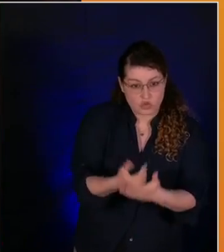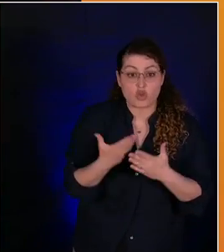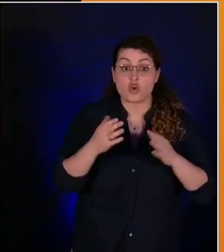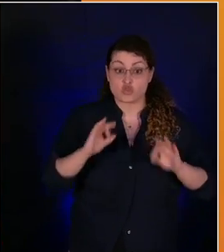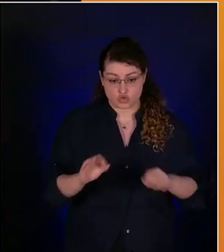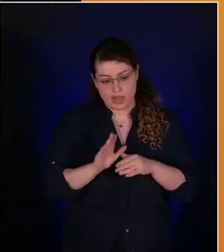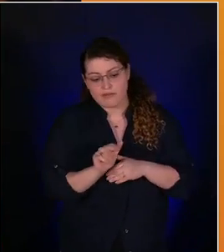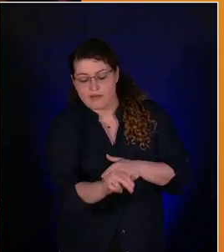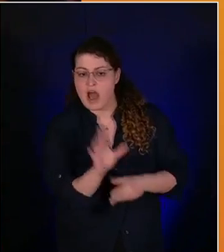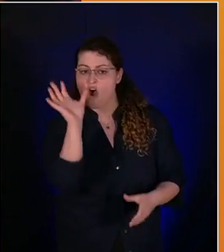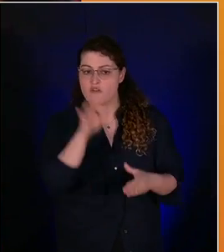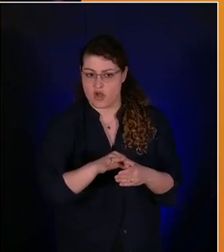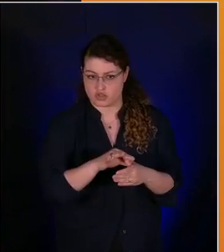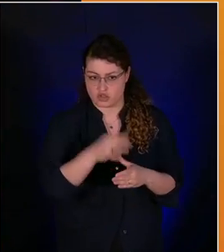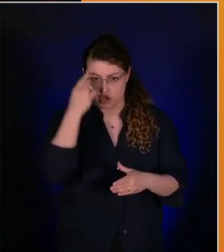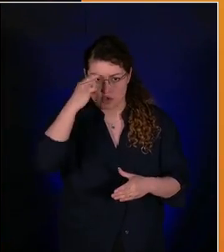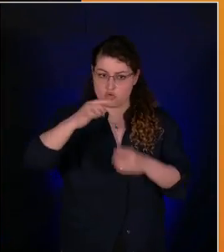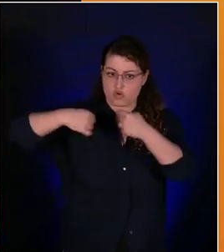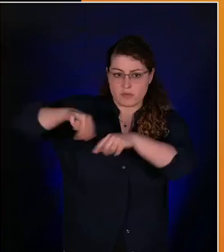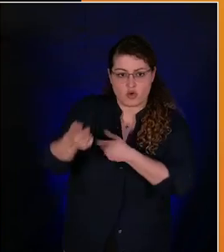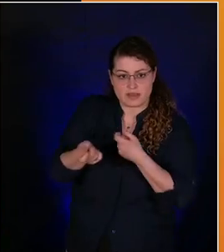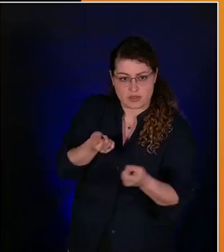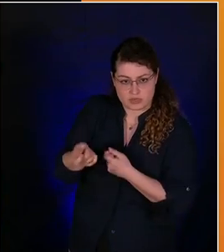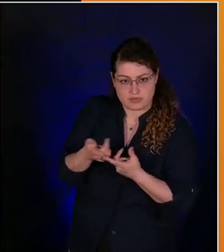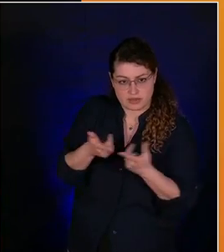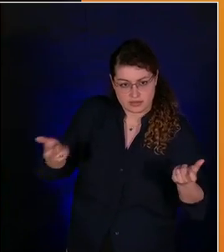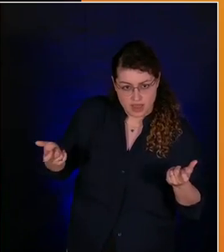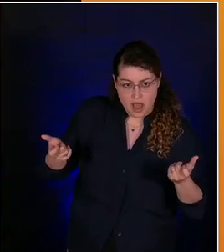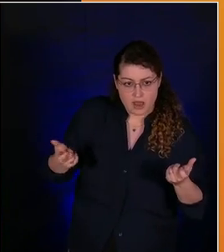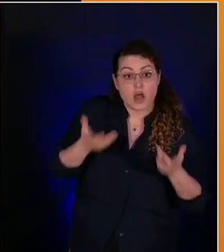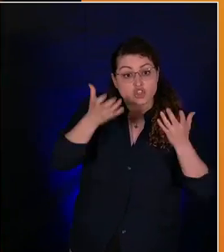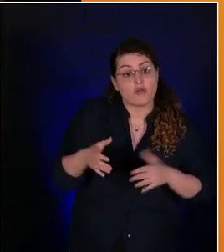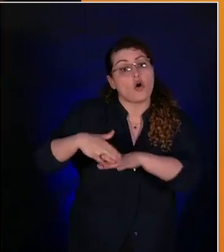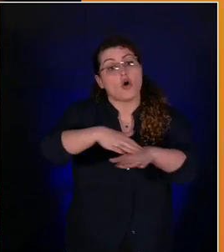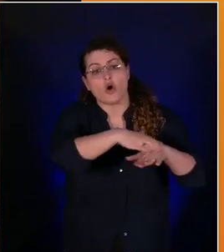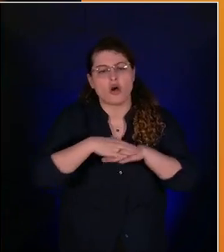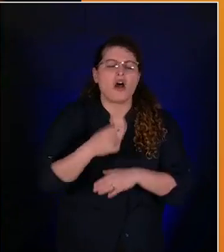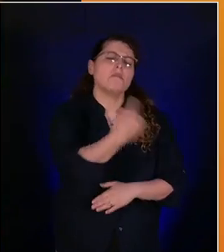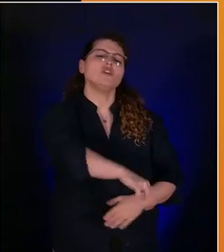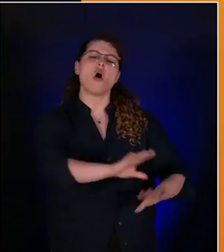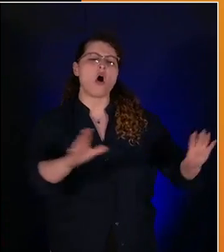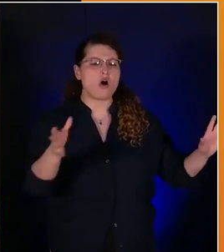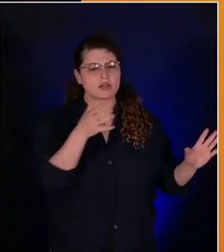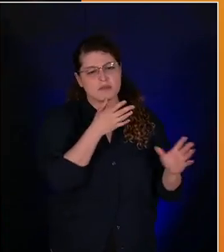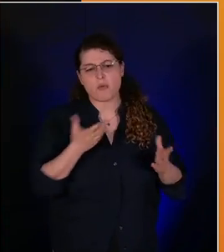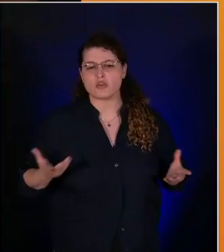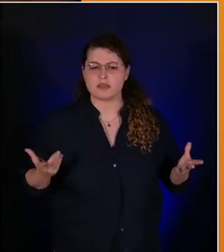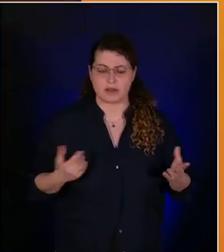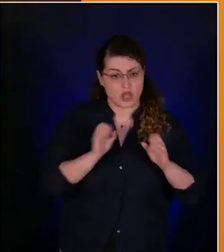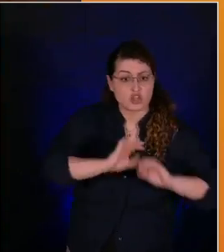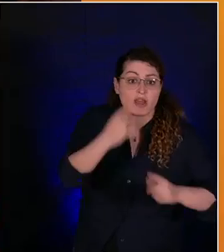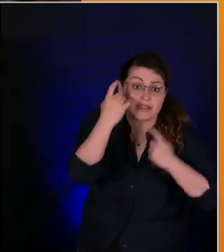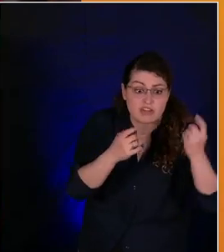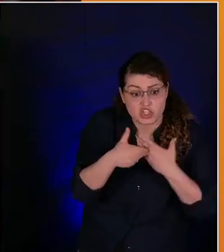venir tout à l'heure pour la commission exécutive confédérale je vous demande de réfléchir à ce que vous